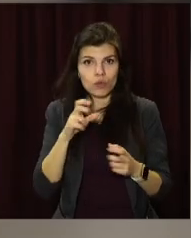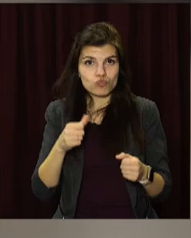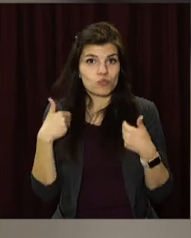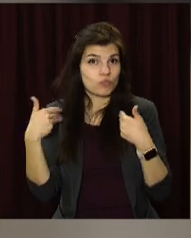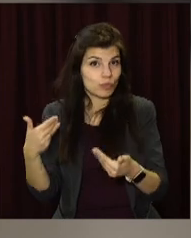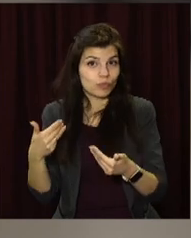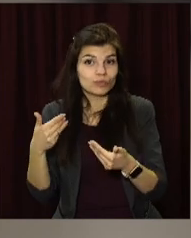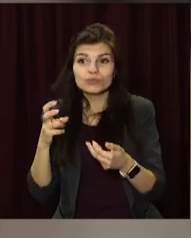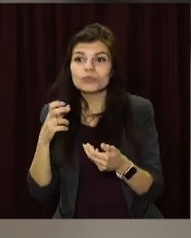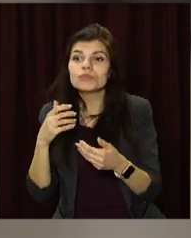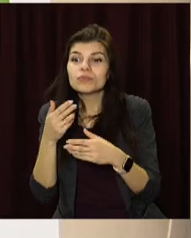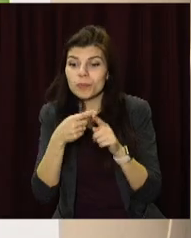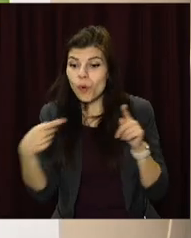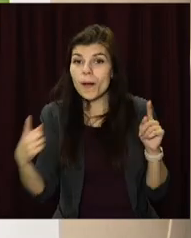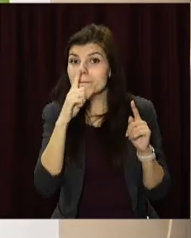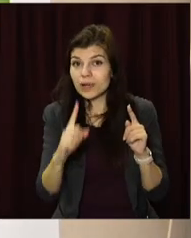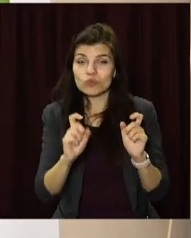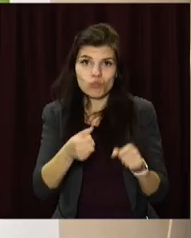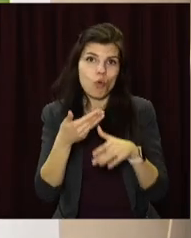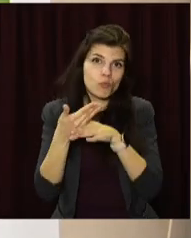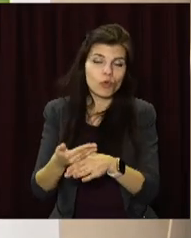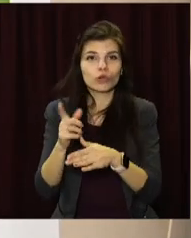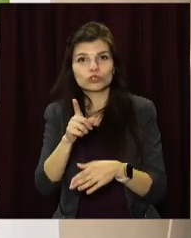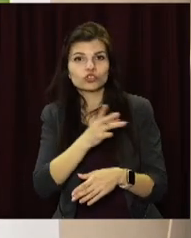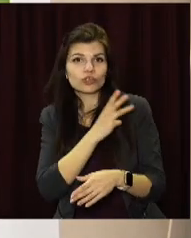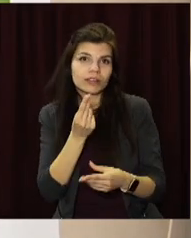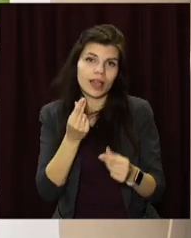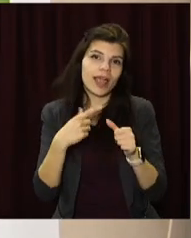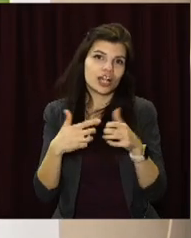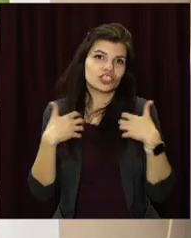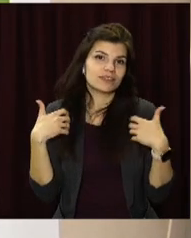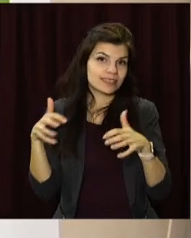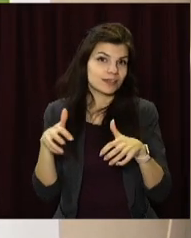зможе кожен протягом місяця. Дар'я Пшениша, Сергій Азовських, Open News, телеканал «Відкритий».